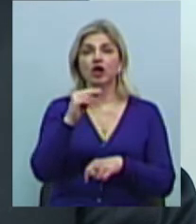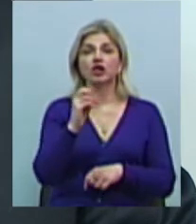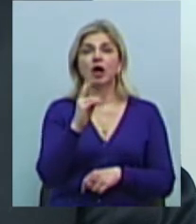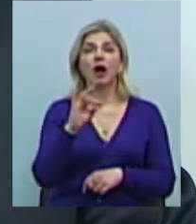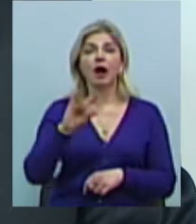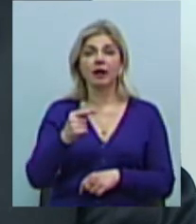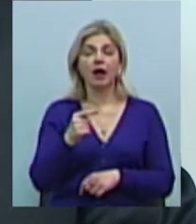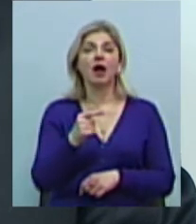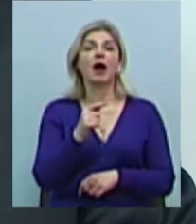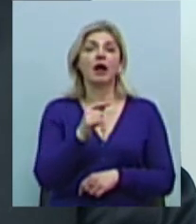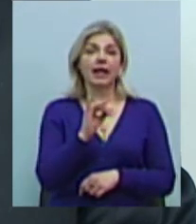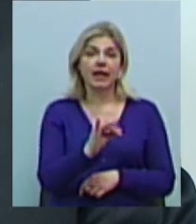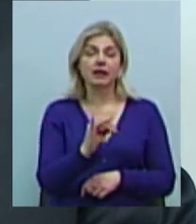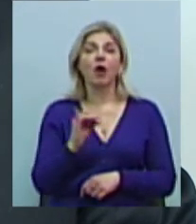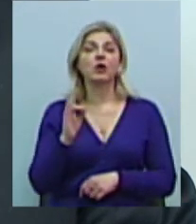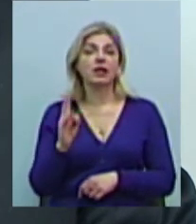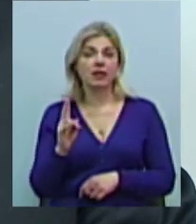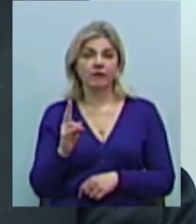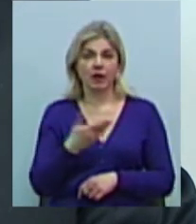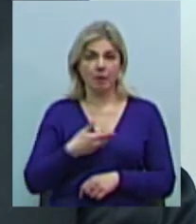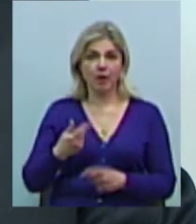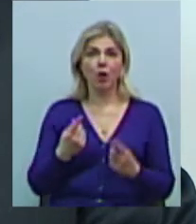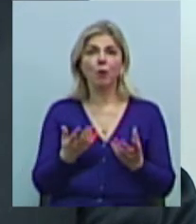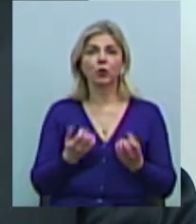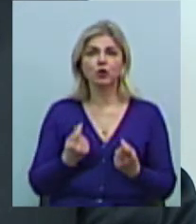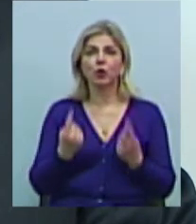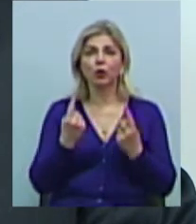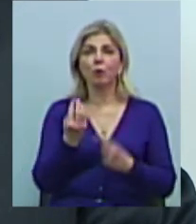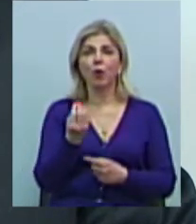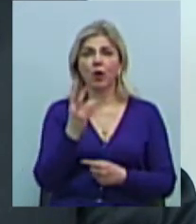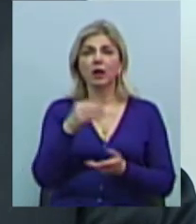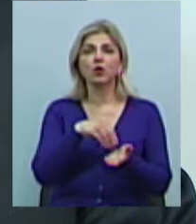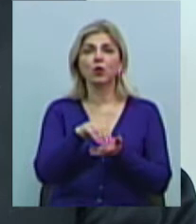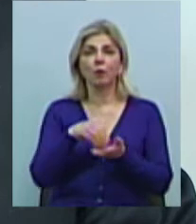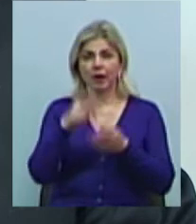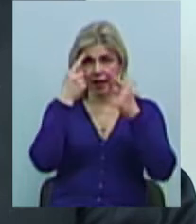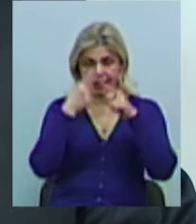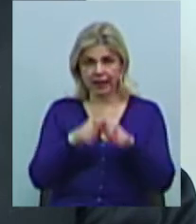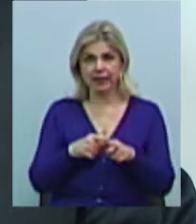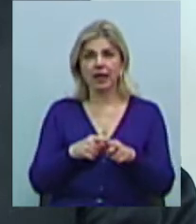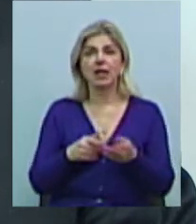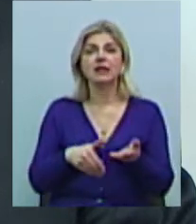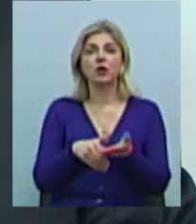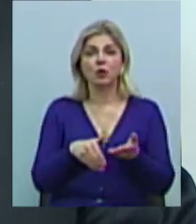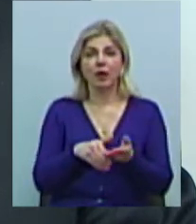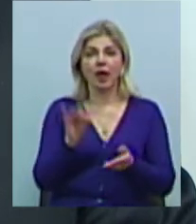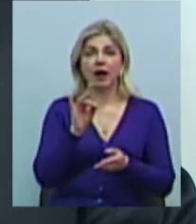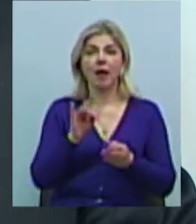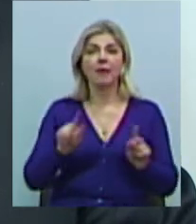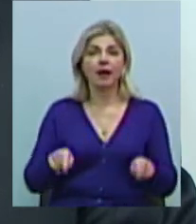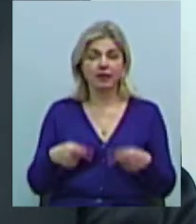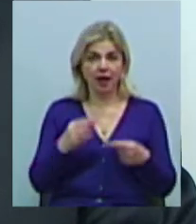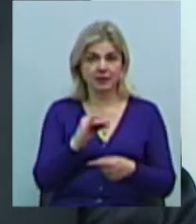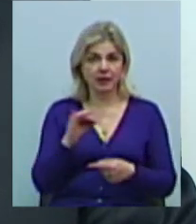Константіновна, ми отримали досить великі кошти на закупку технічних засобів реабілітації. І ми